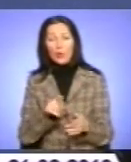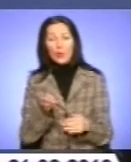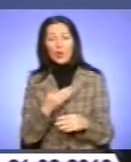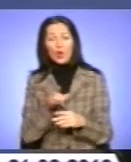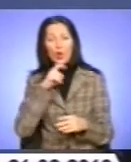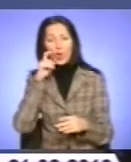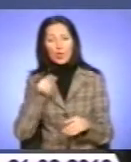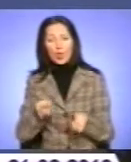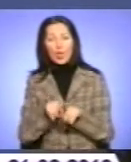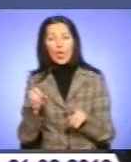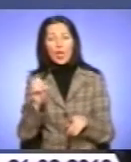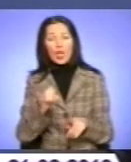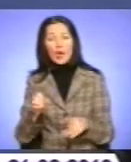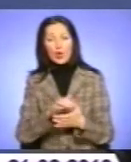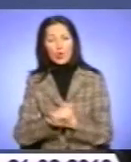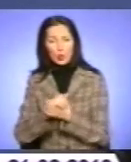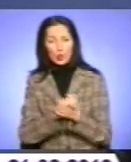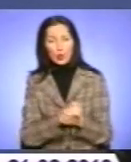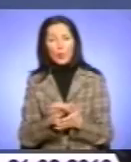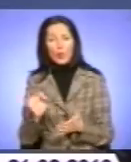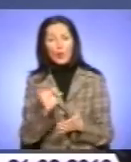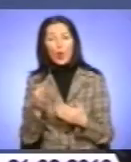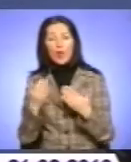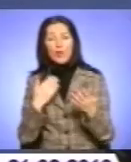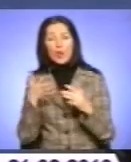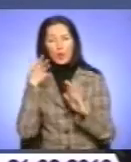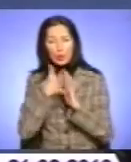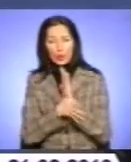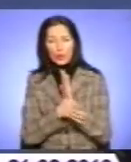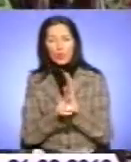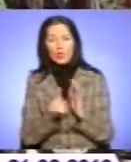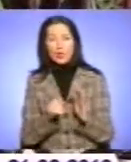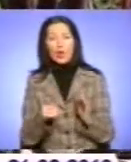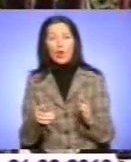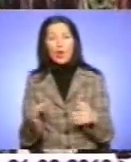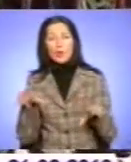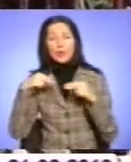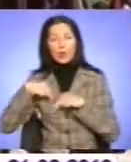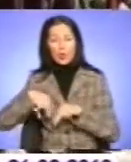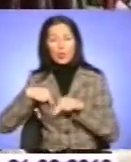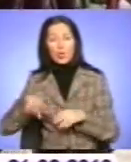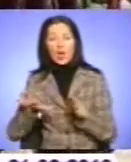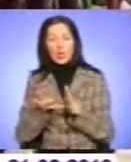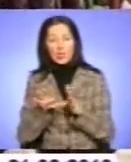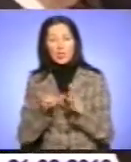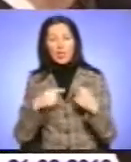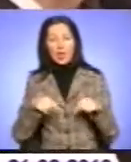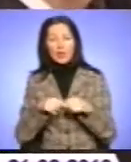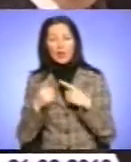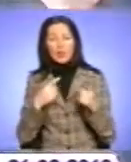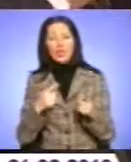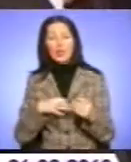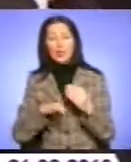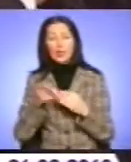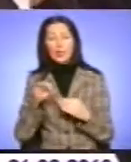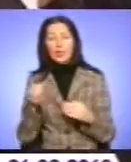про взаєморозуміння щодо співробітництва в енергетичній галузі. Говорили і про східні міжнародні зв'язки, зокрема про